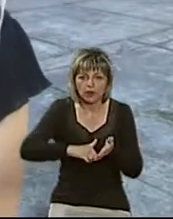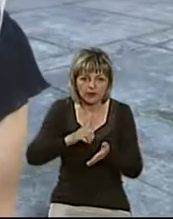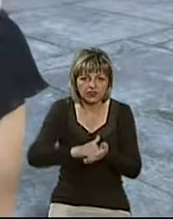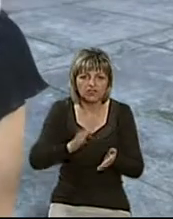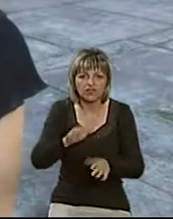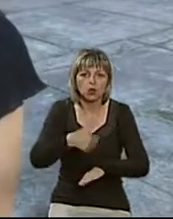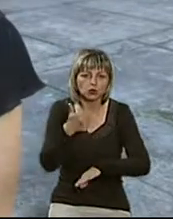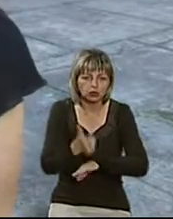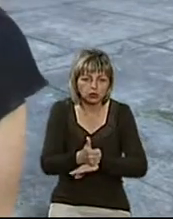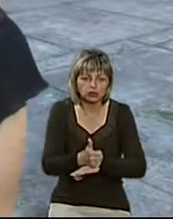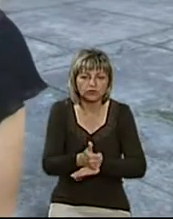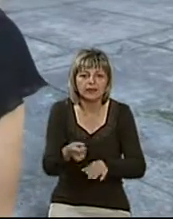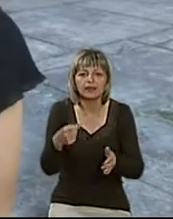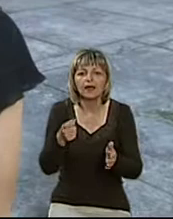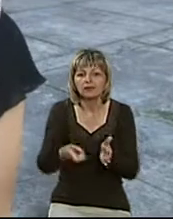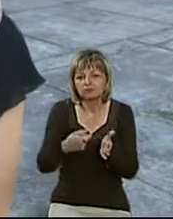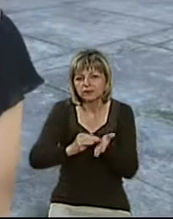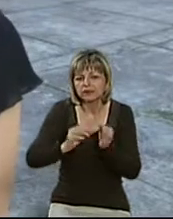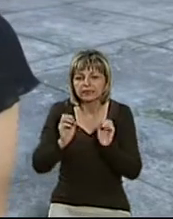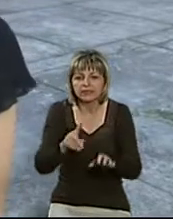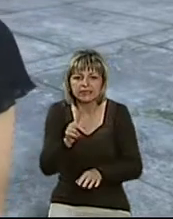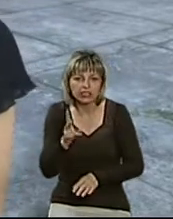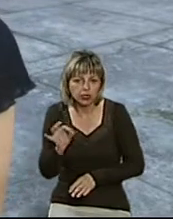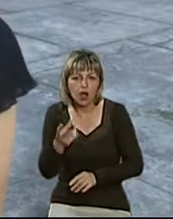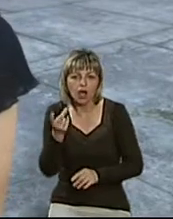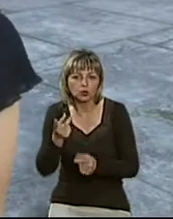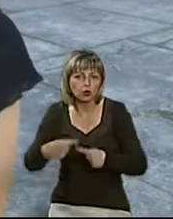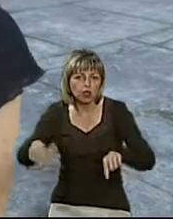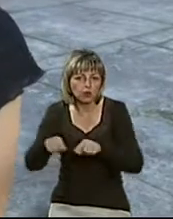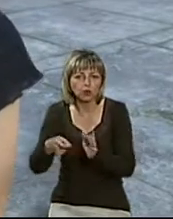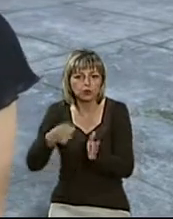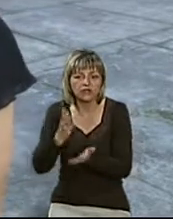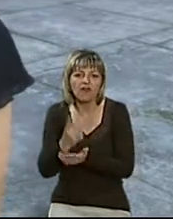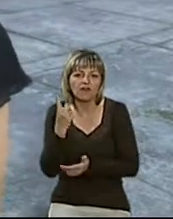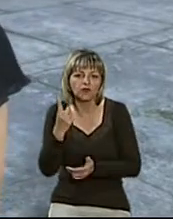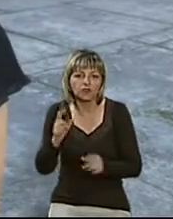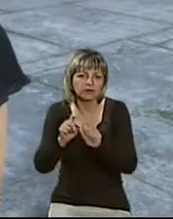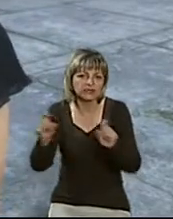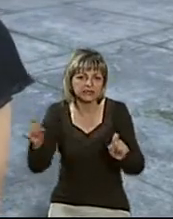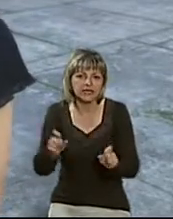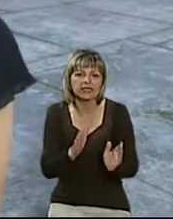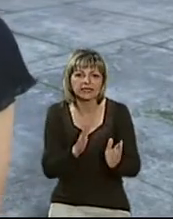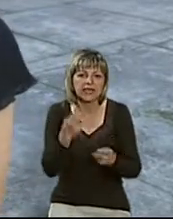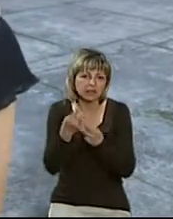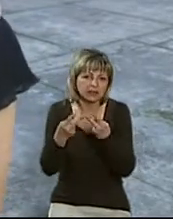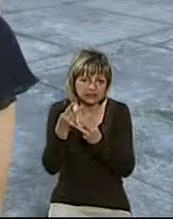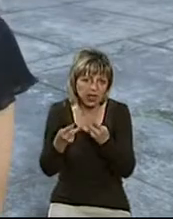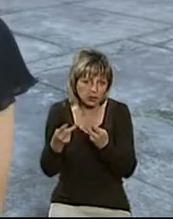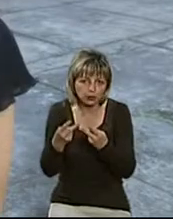основній сертифікаційній сесії ЗНО. А другий пункт тестування у нас є в одному з закладів системи